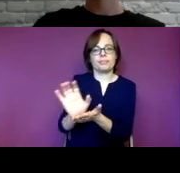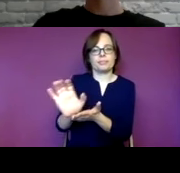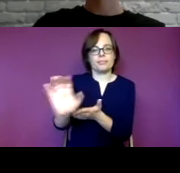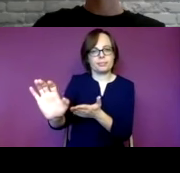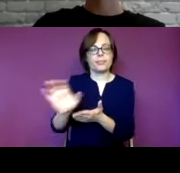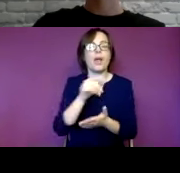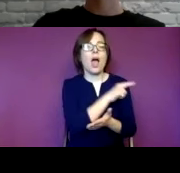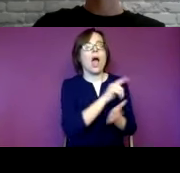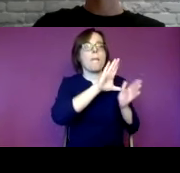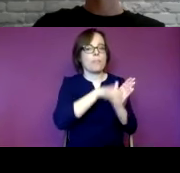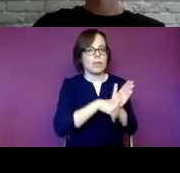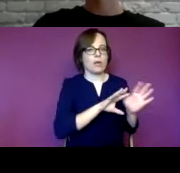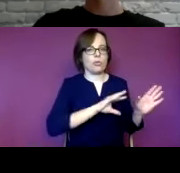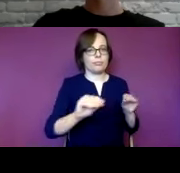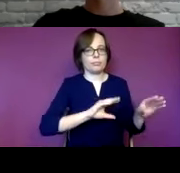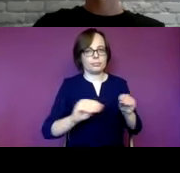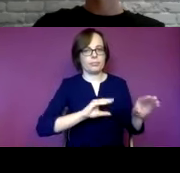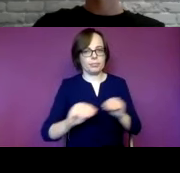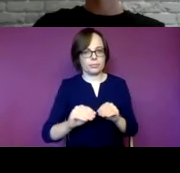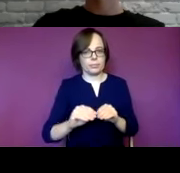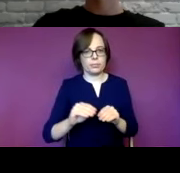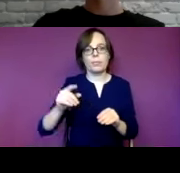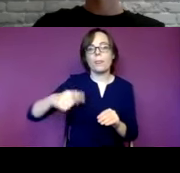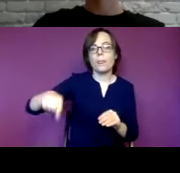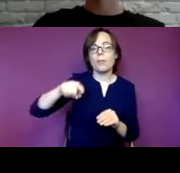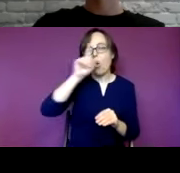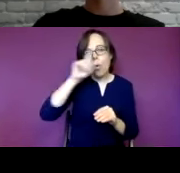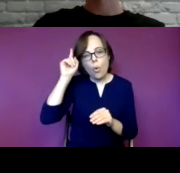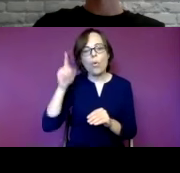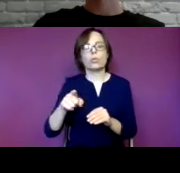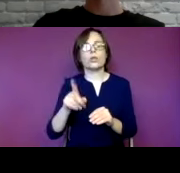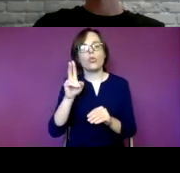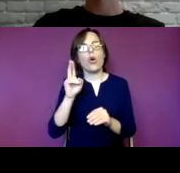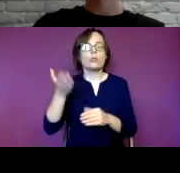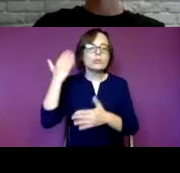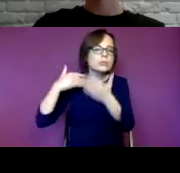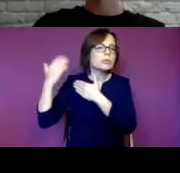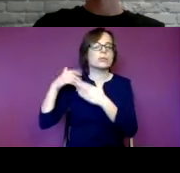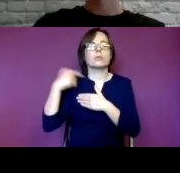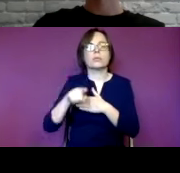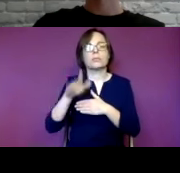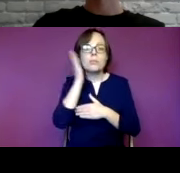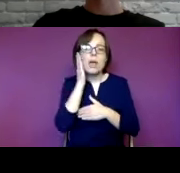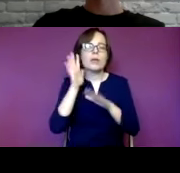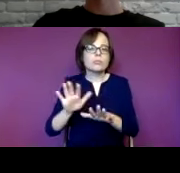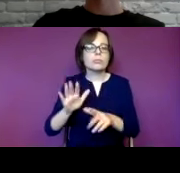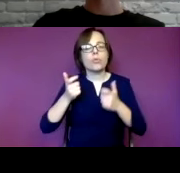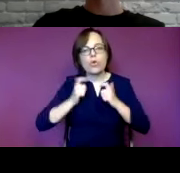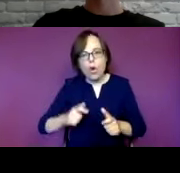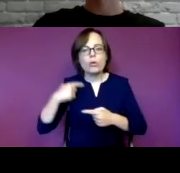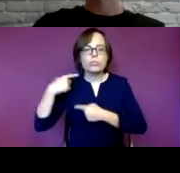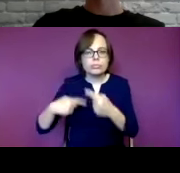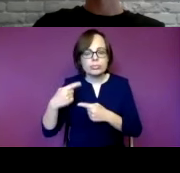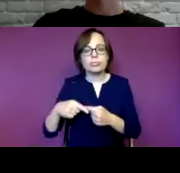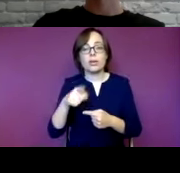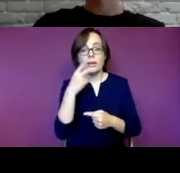rolnicy tracą, sprzedają swoje ziemie i albo się wyprowadzają dalej na